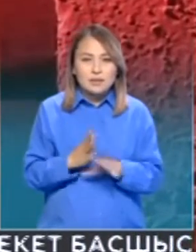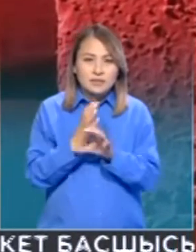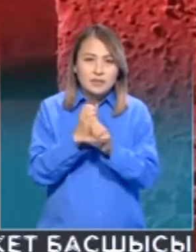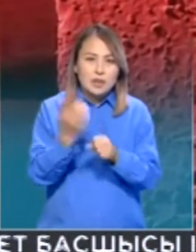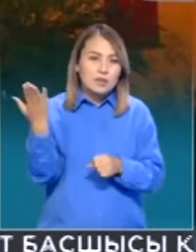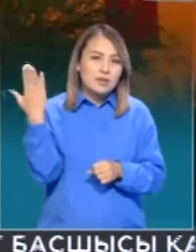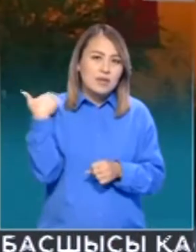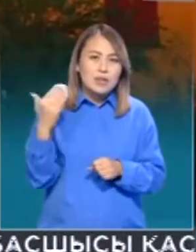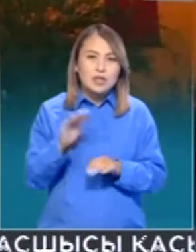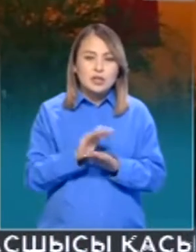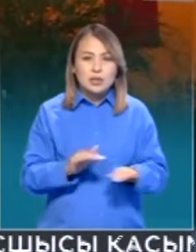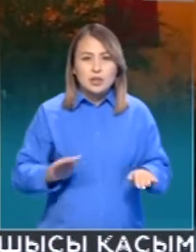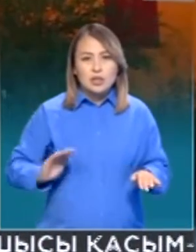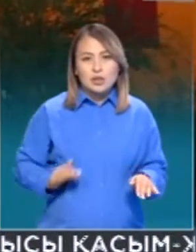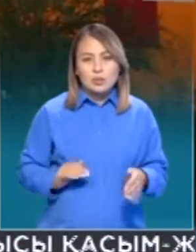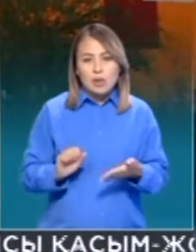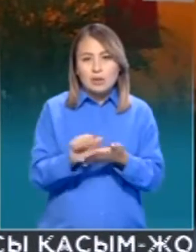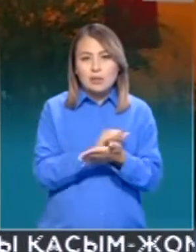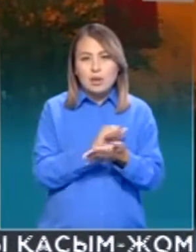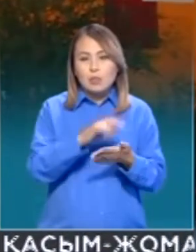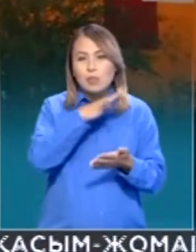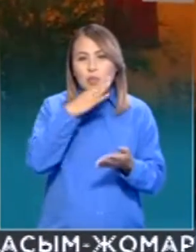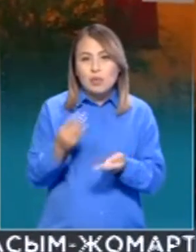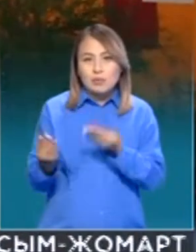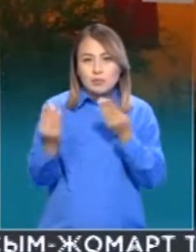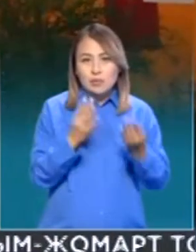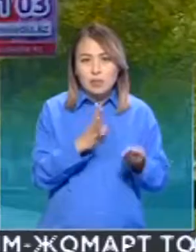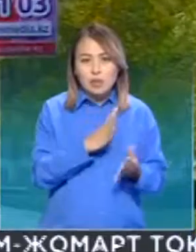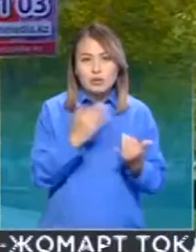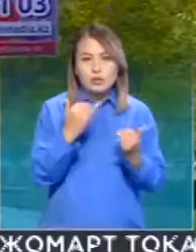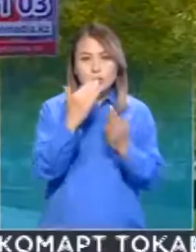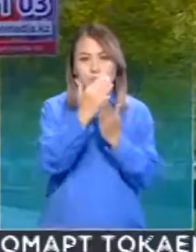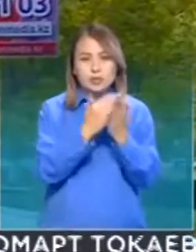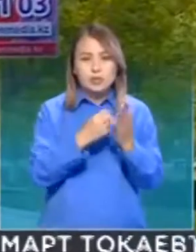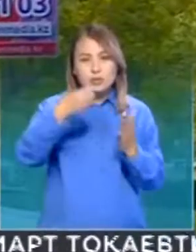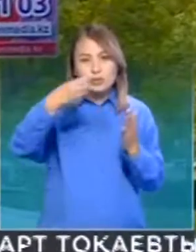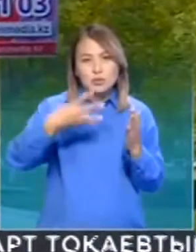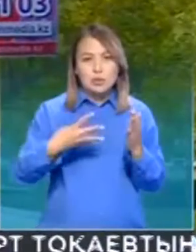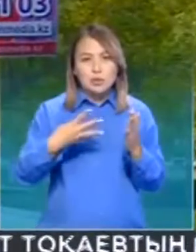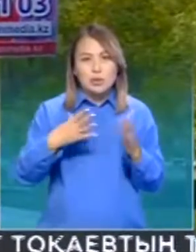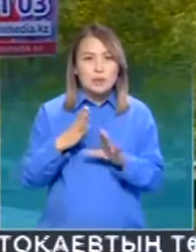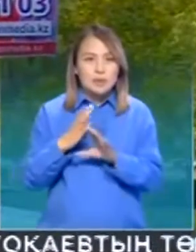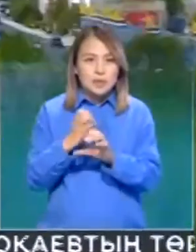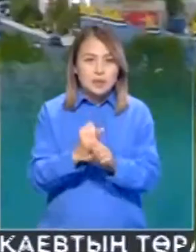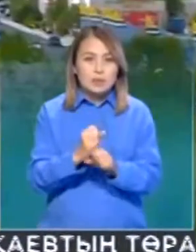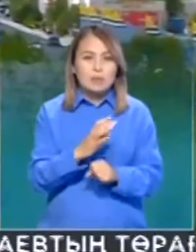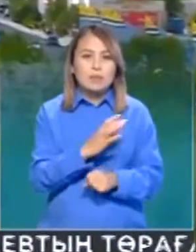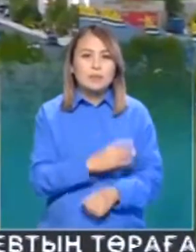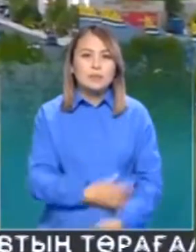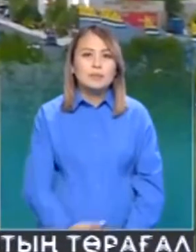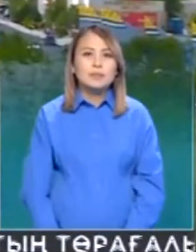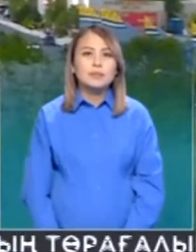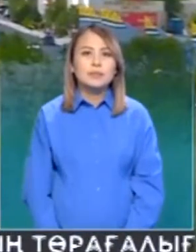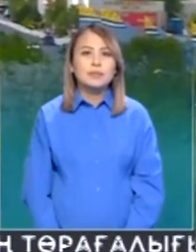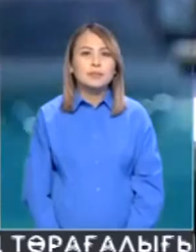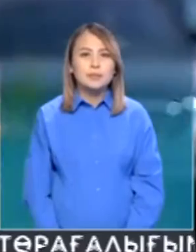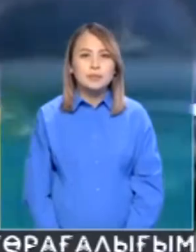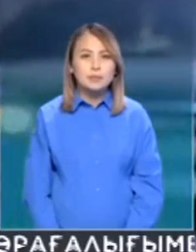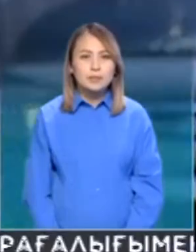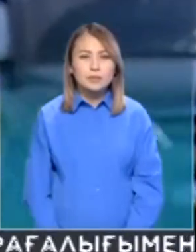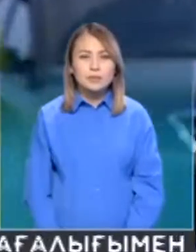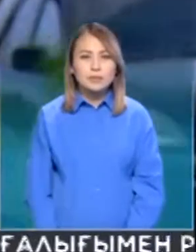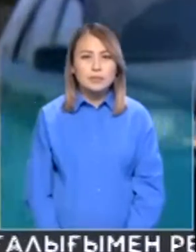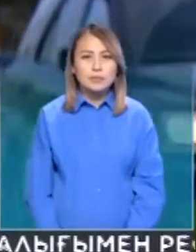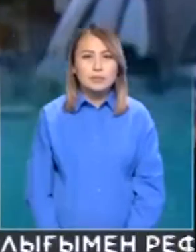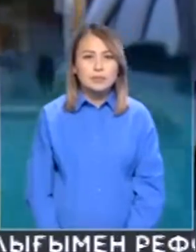Бұрын жекеменшік балабақшалар бірнеше құжат ұсынуы қажет болса, енді тізім 4-ге дейін азайды. Маңғыстаудан Аягөз Оралбайқызы, Дүрбай Нұрбай,